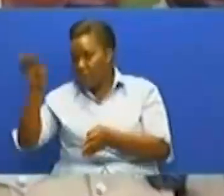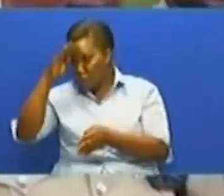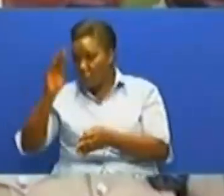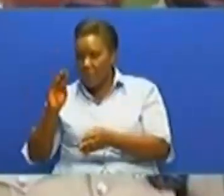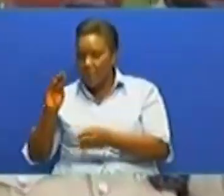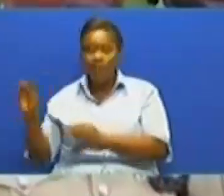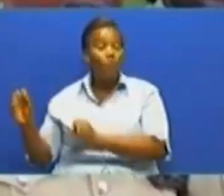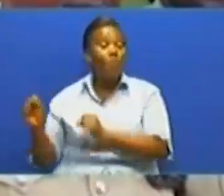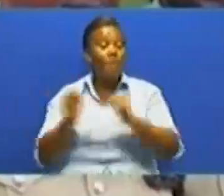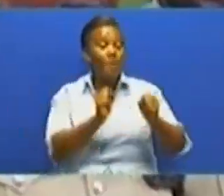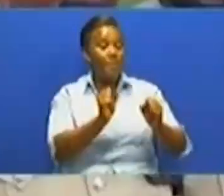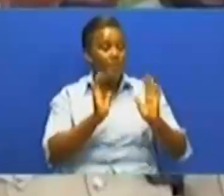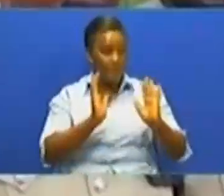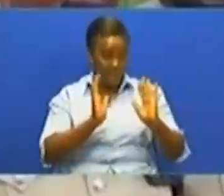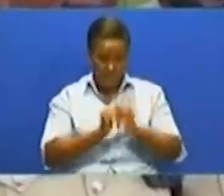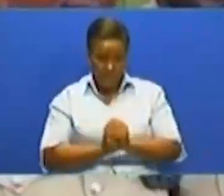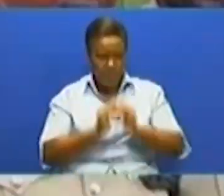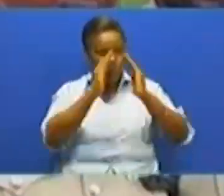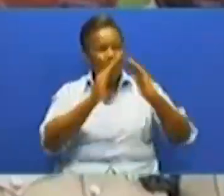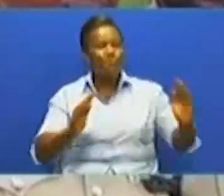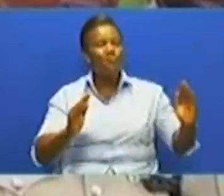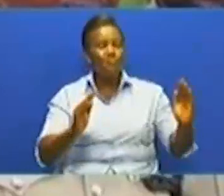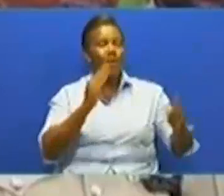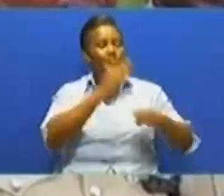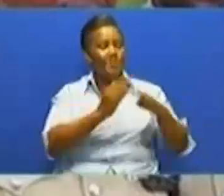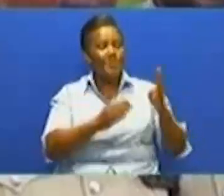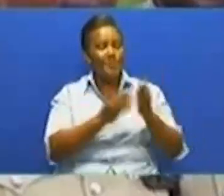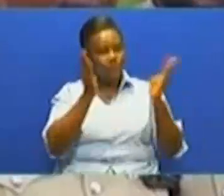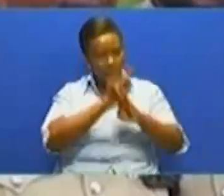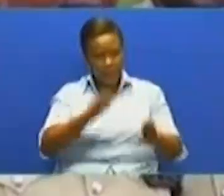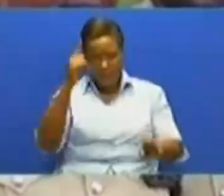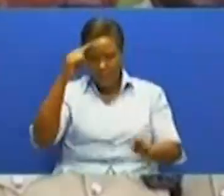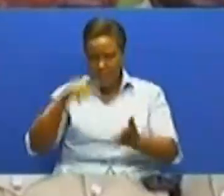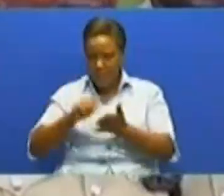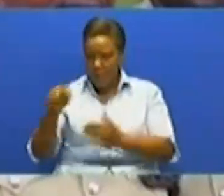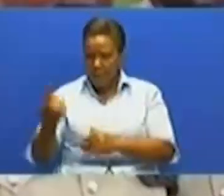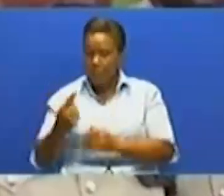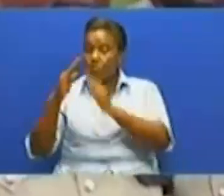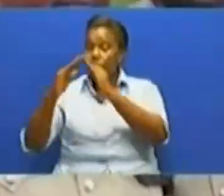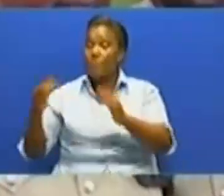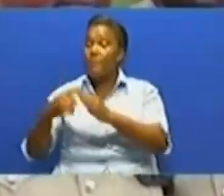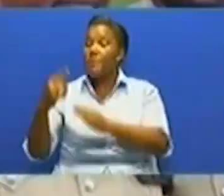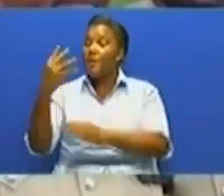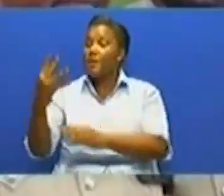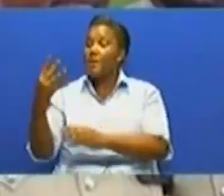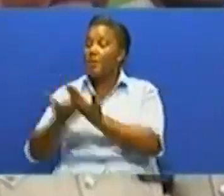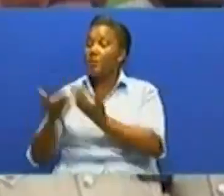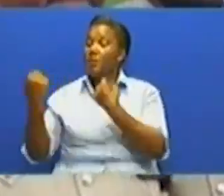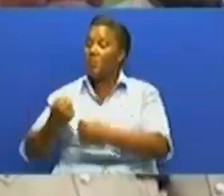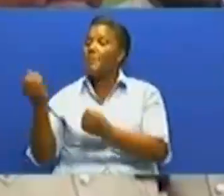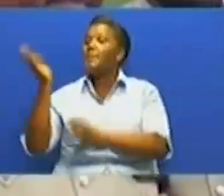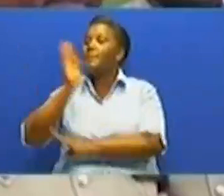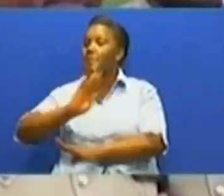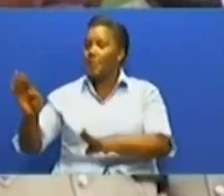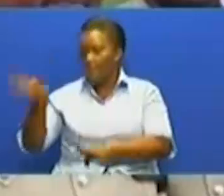nyumba zote zimekamilika. Maana yake nini? Maana yake ni kwamba nyumba 400 zote nchi nzima zimeshakamilika na